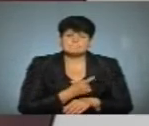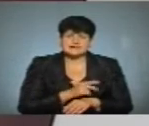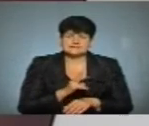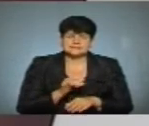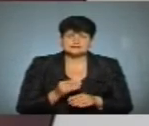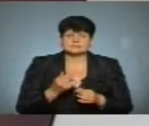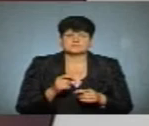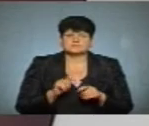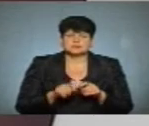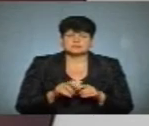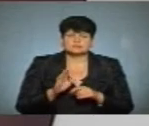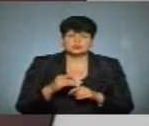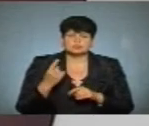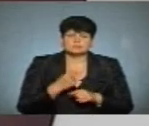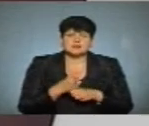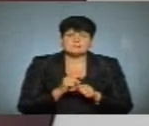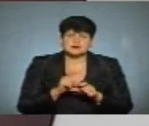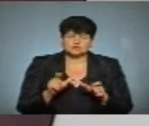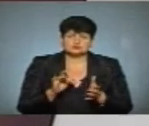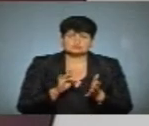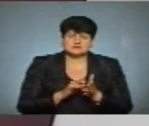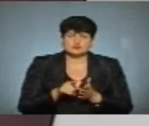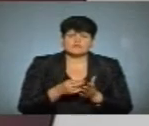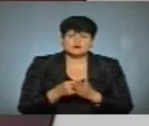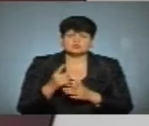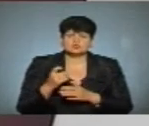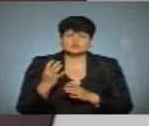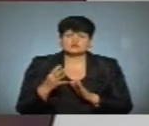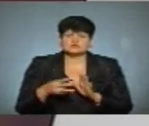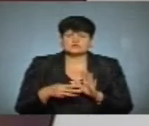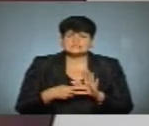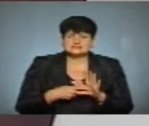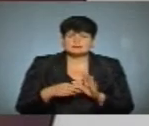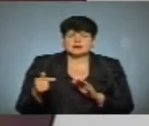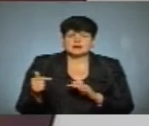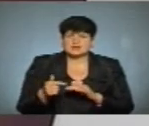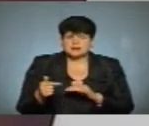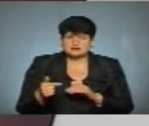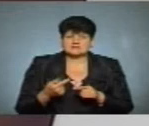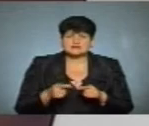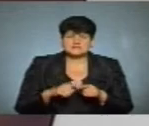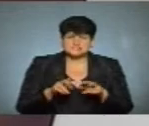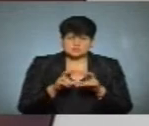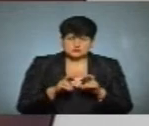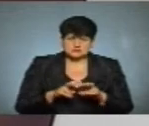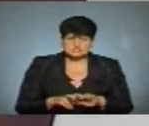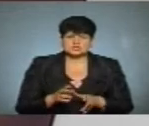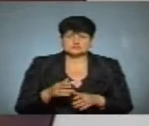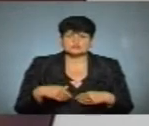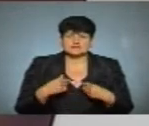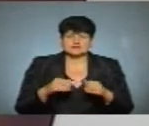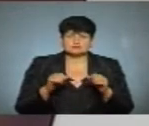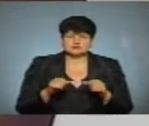Тест робитимуть в обласному лабораторному центрі. Його вартість 147 гривень, каже Володимир Паничев. Це дослідження, за його словами, дає